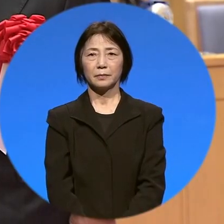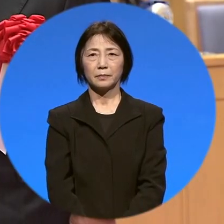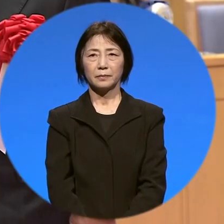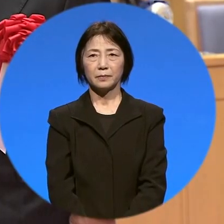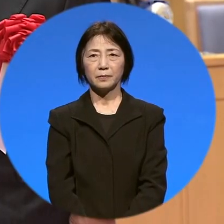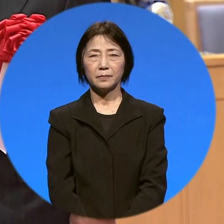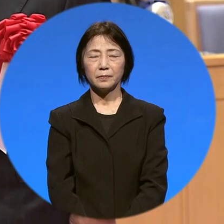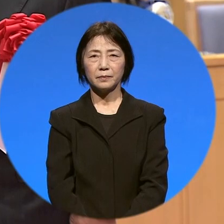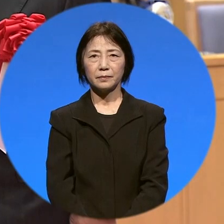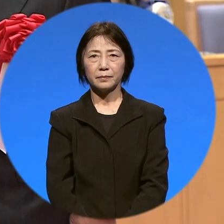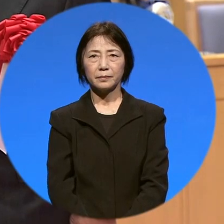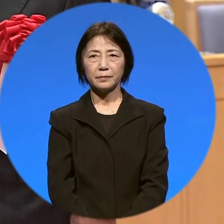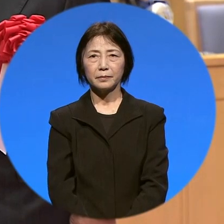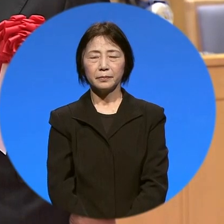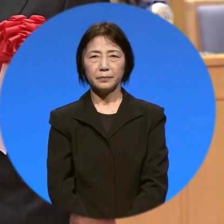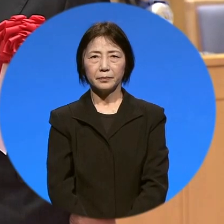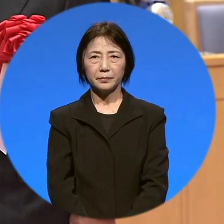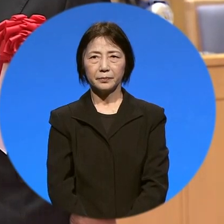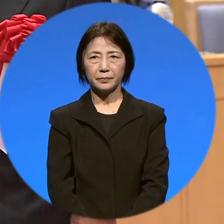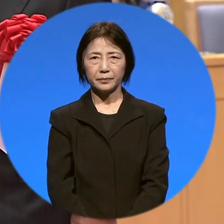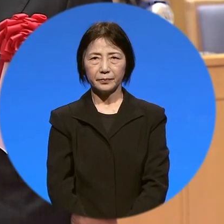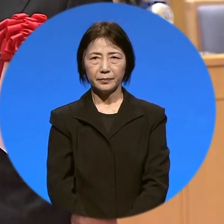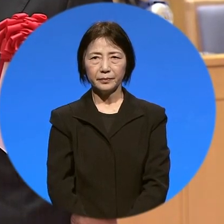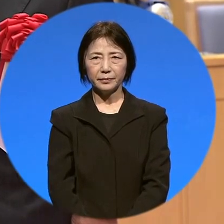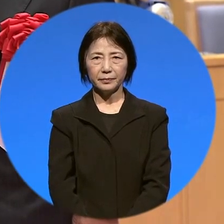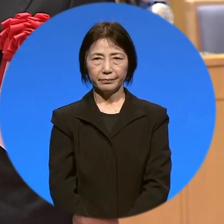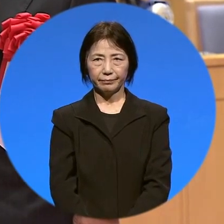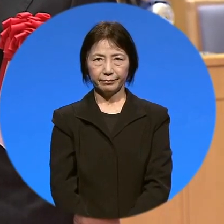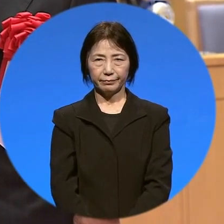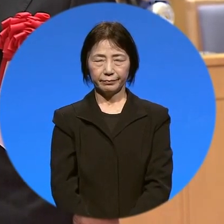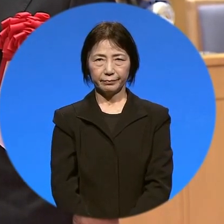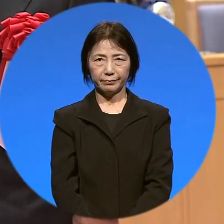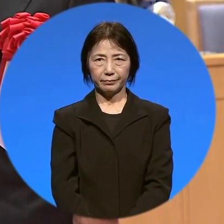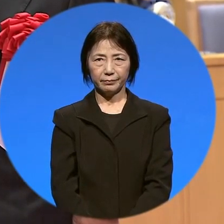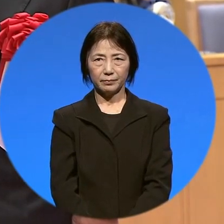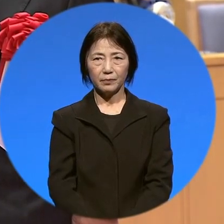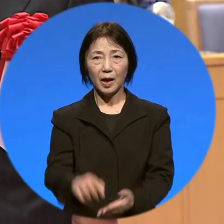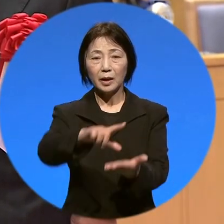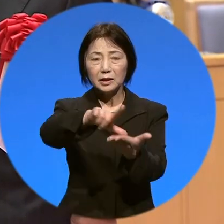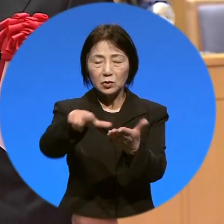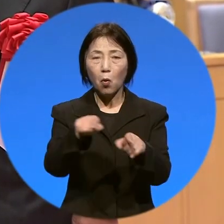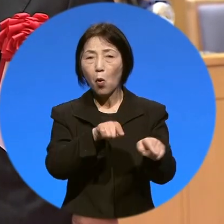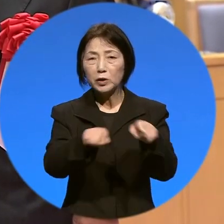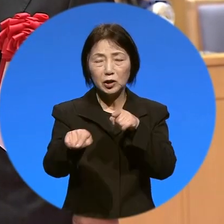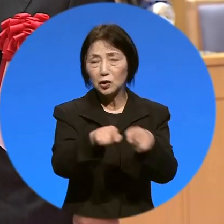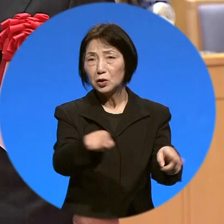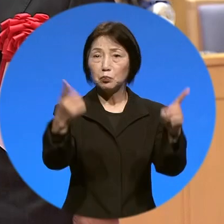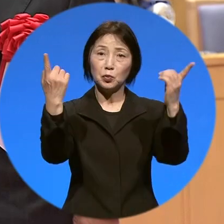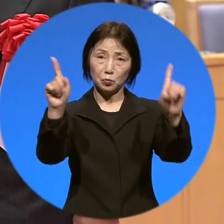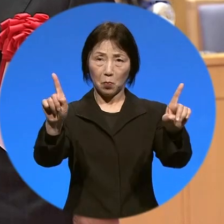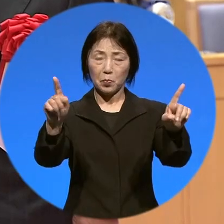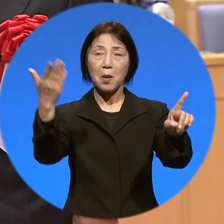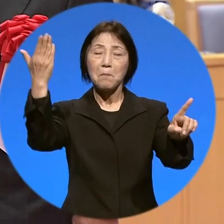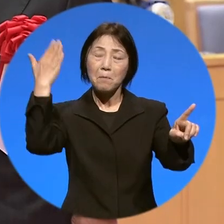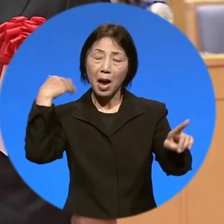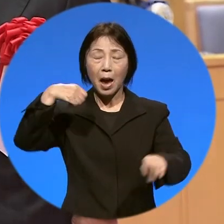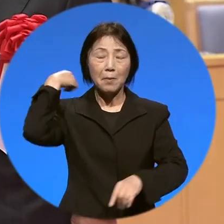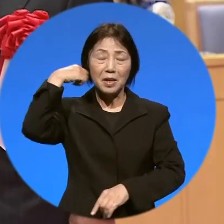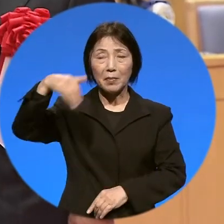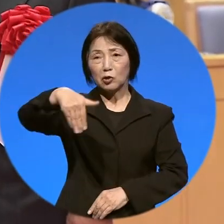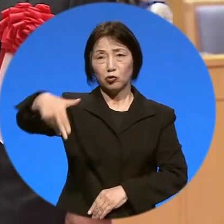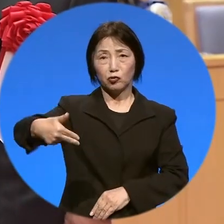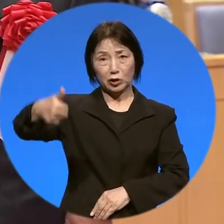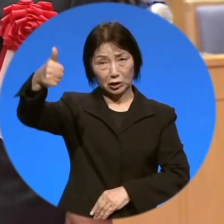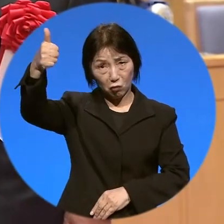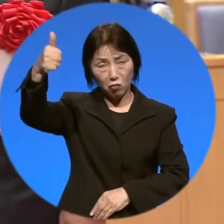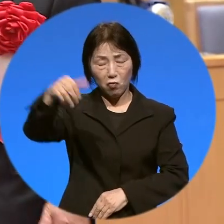よってその功績を称え、ここに表彰します。 地方自治部門は元南九州市